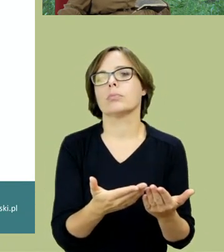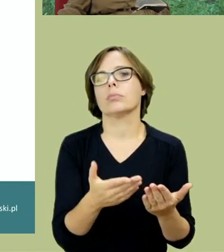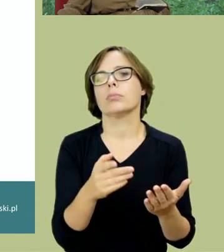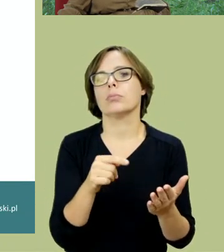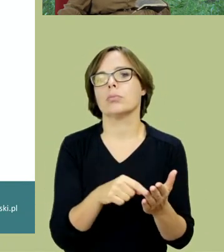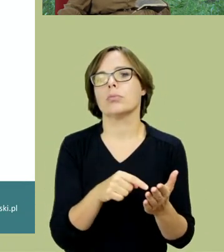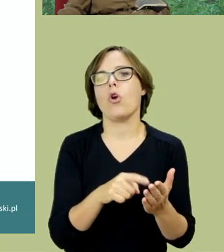Niepodległości